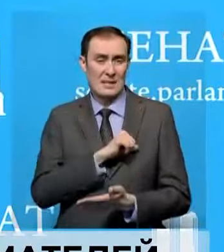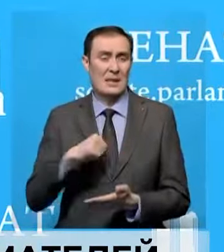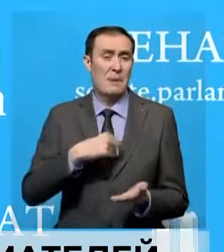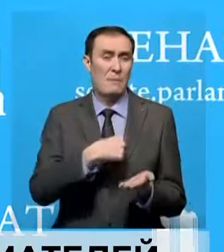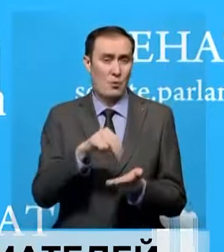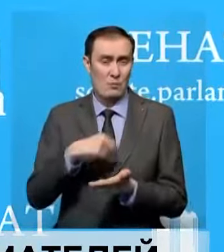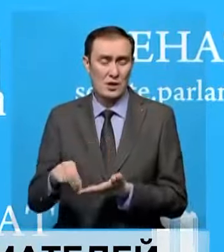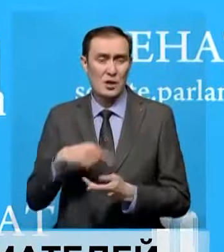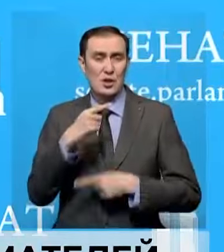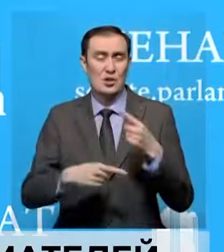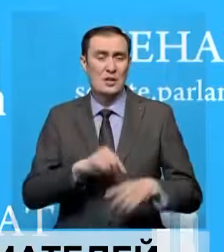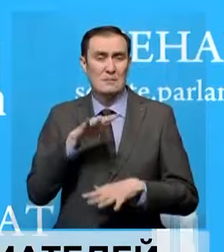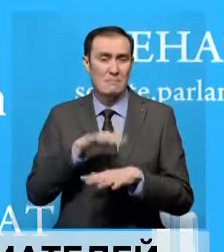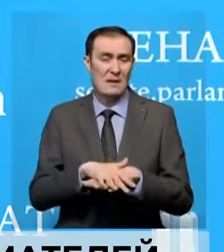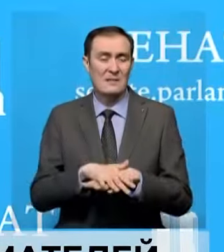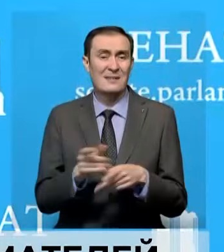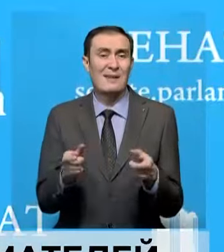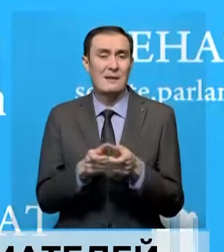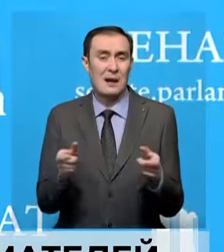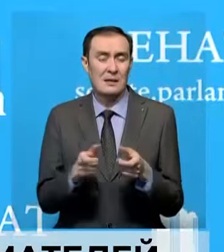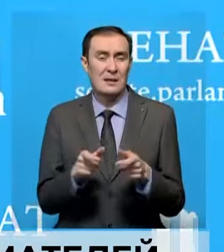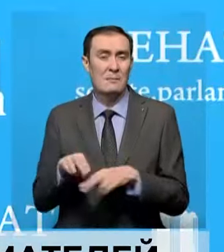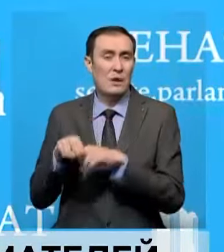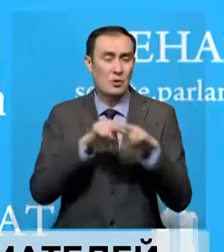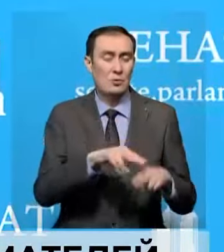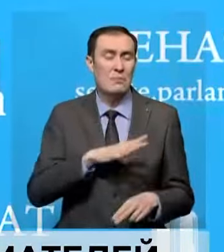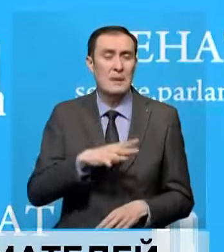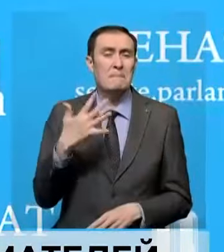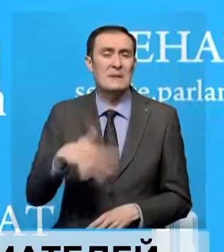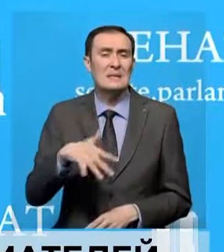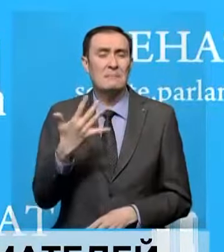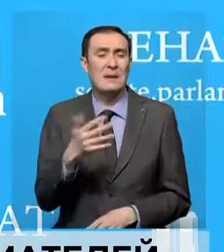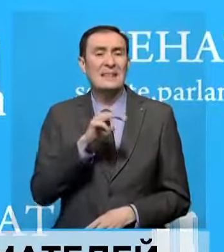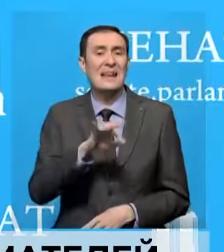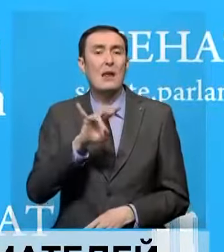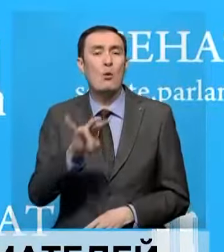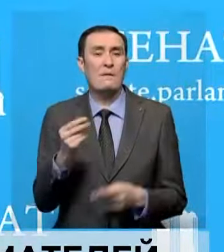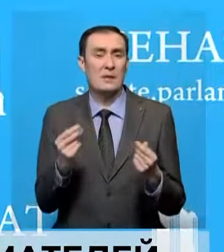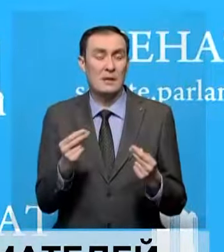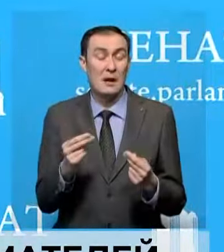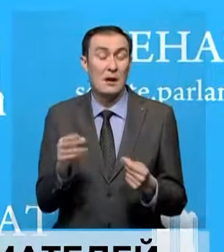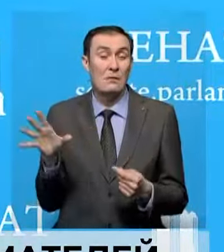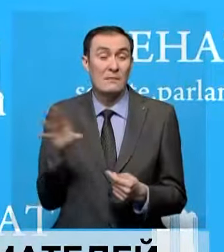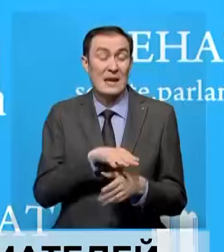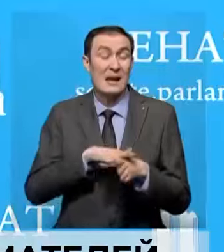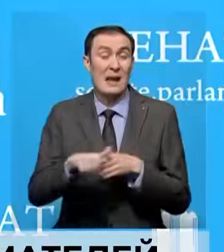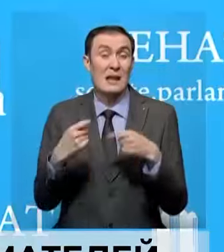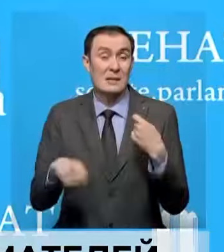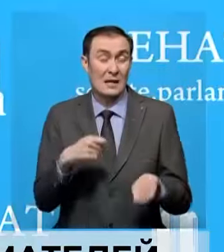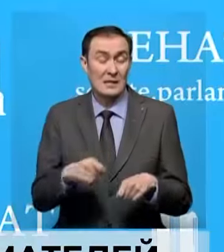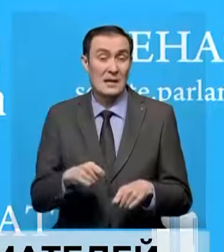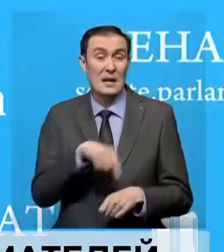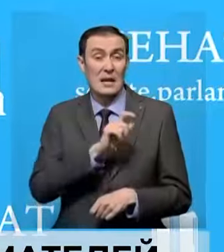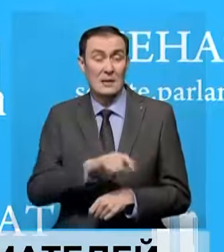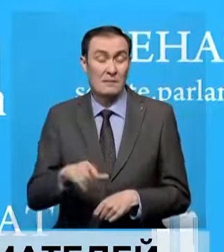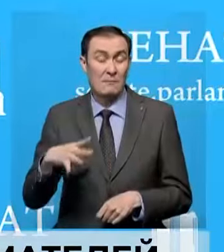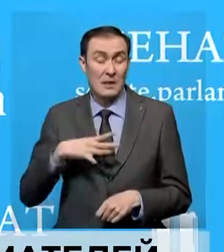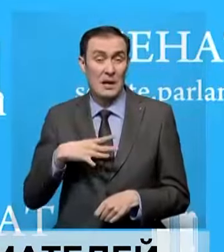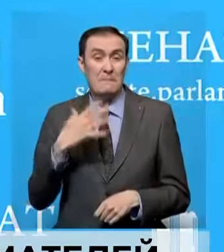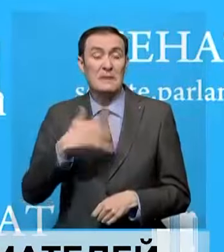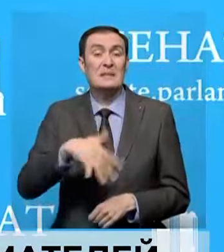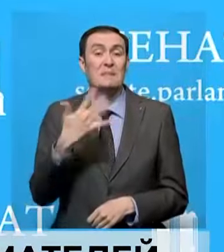покупателями, через банковские карты прошли 55 триллионов тенге. То есть вся реализация вот физическим лицам она